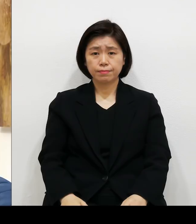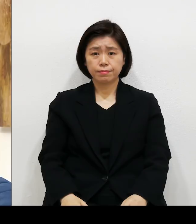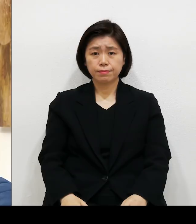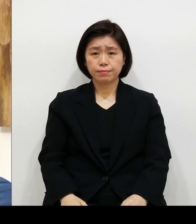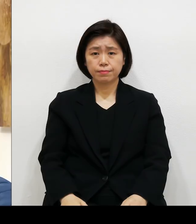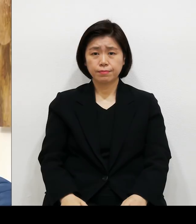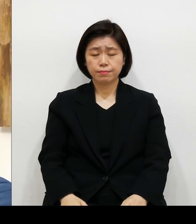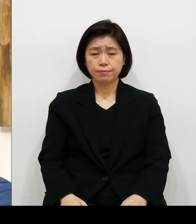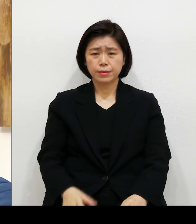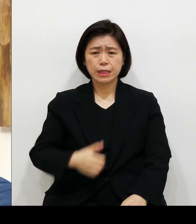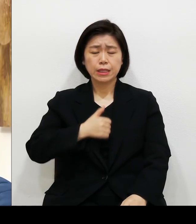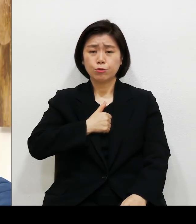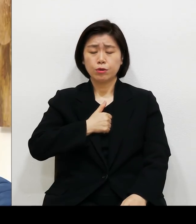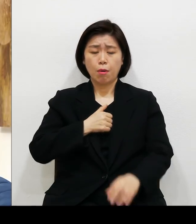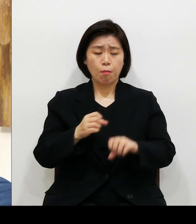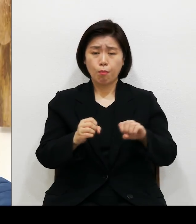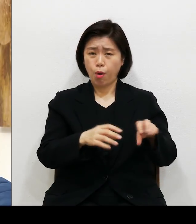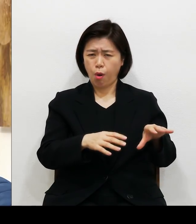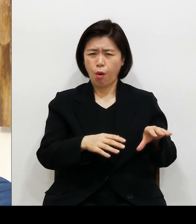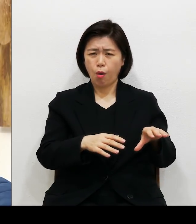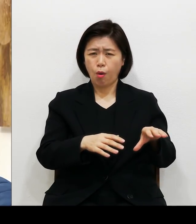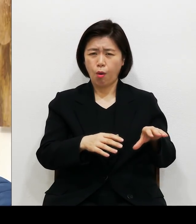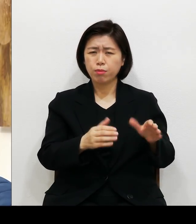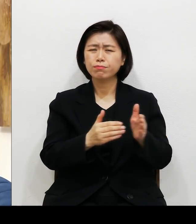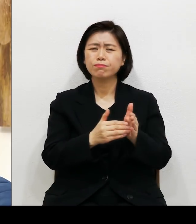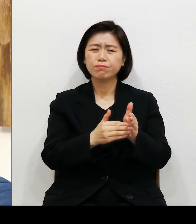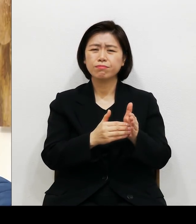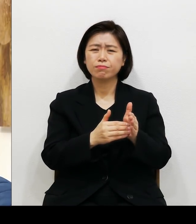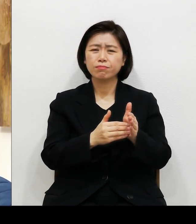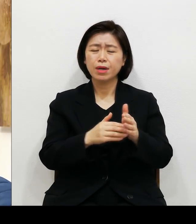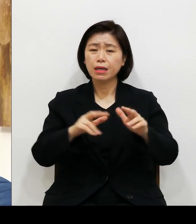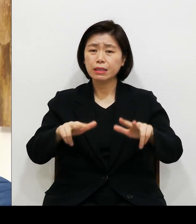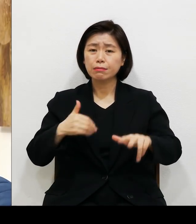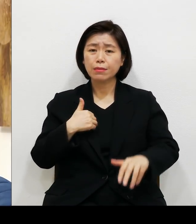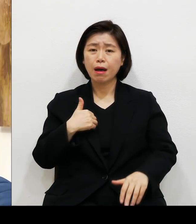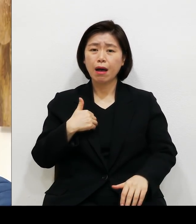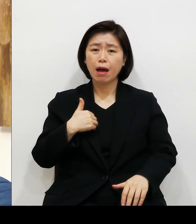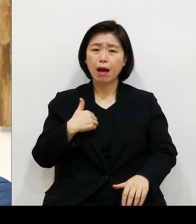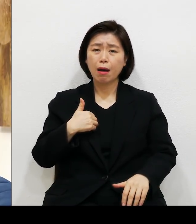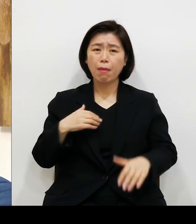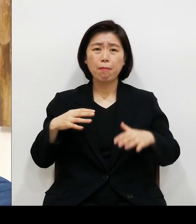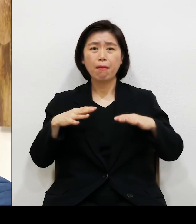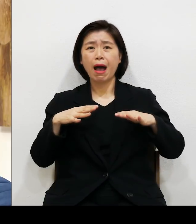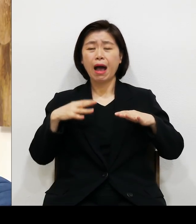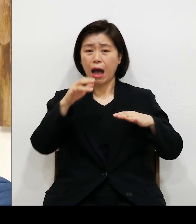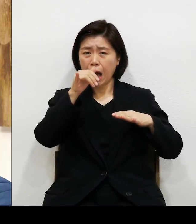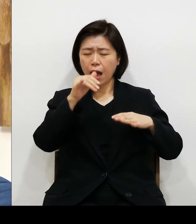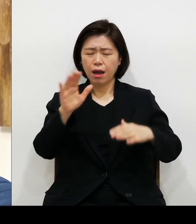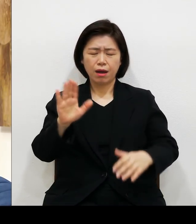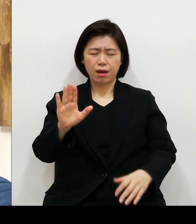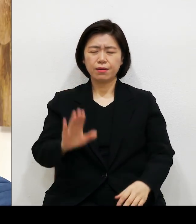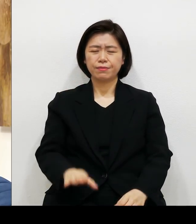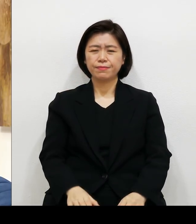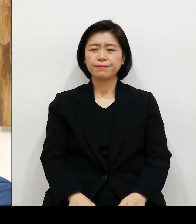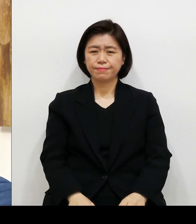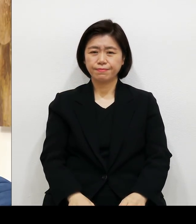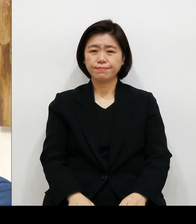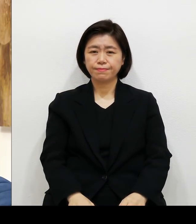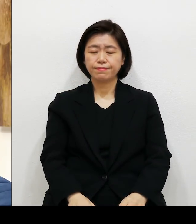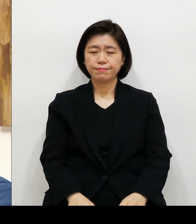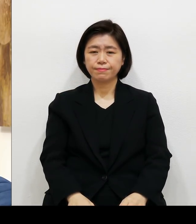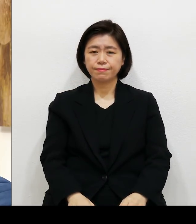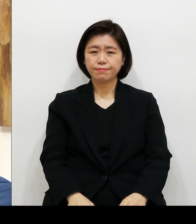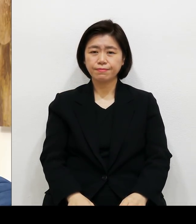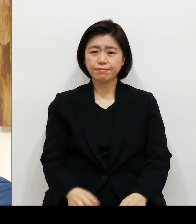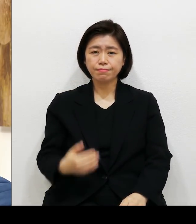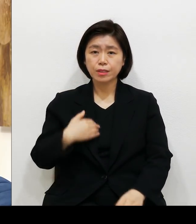10원짜리만도 못하다고 생각했던 내가 네. 또다시 그렇게 또 내가 얼마나 대단한 사람이어서 나를 얼마나 또 알려지는 게